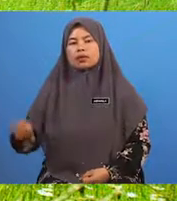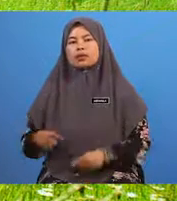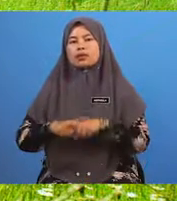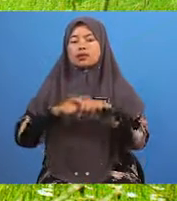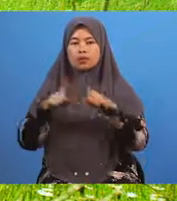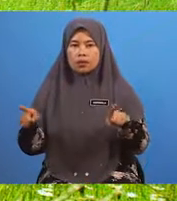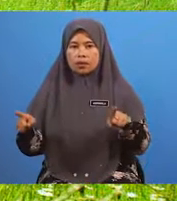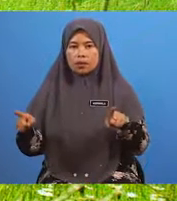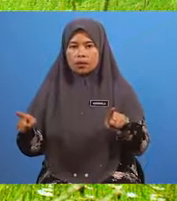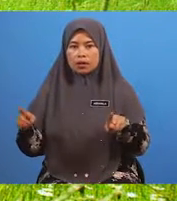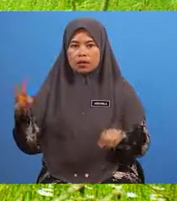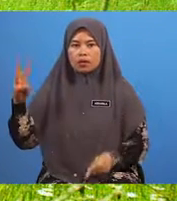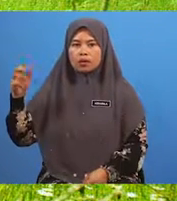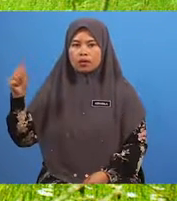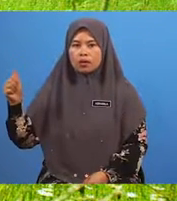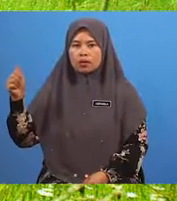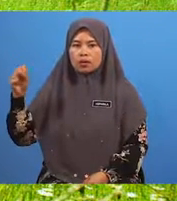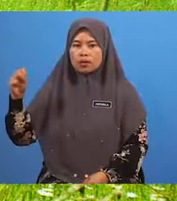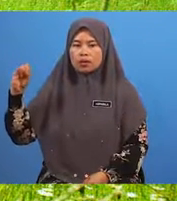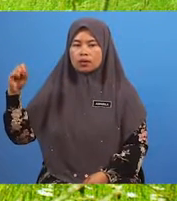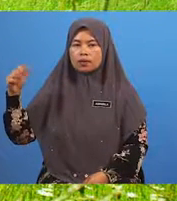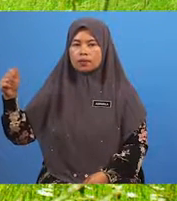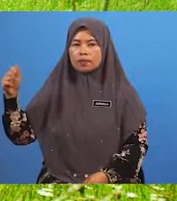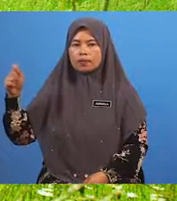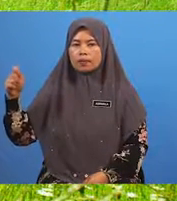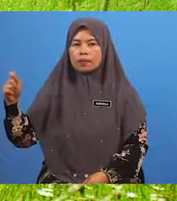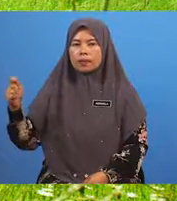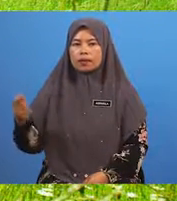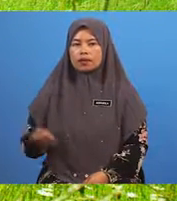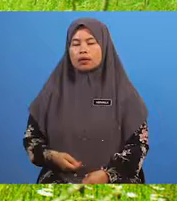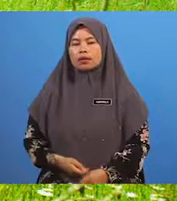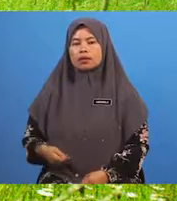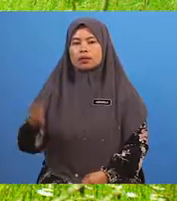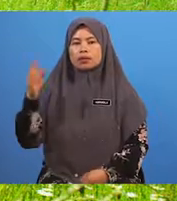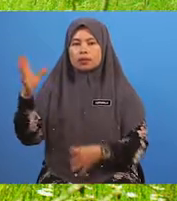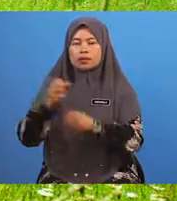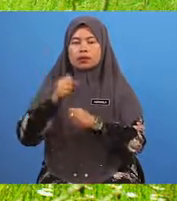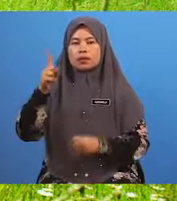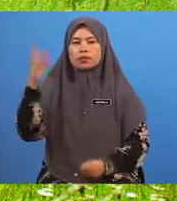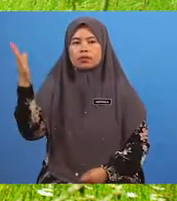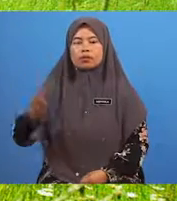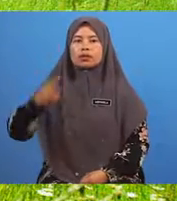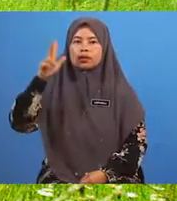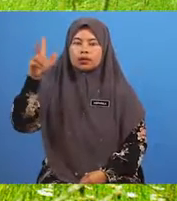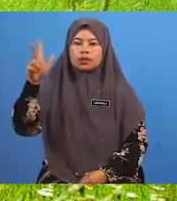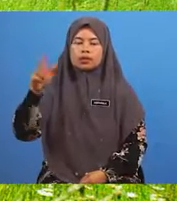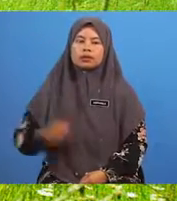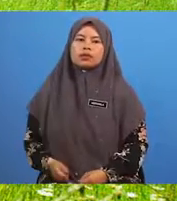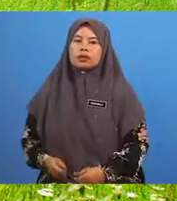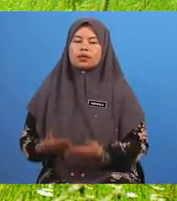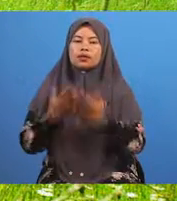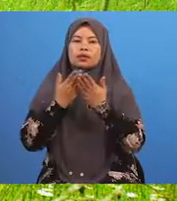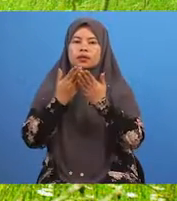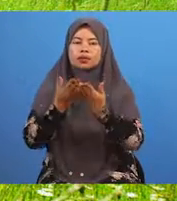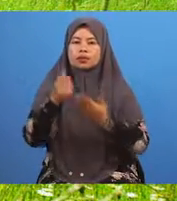melalui wasiat yang tidak melebihi 1/3 harta keseluruhan keluarga angkat. Alhamdulillah,